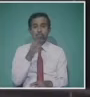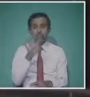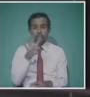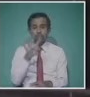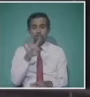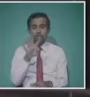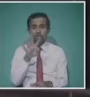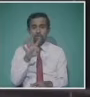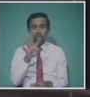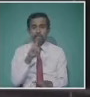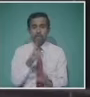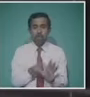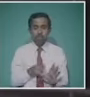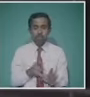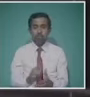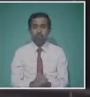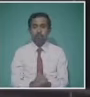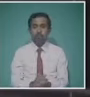ජීවිතෙන් ගෙවුණා